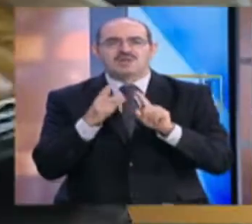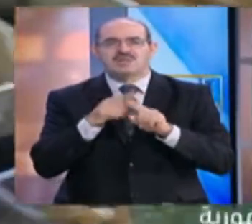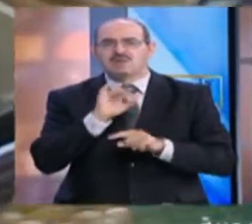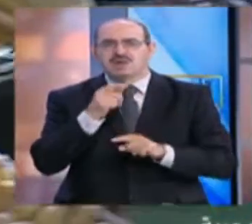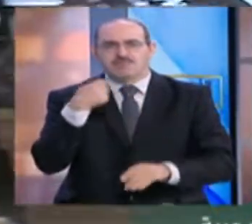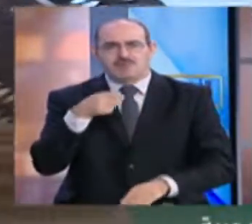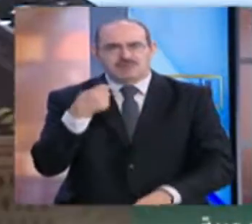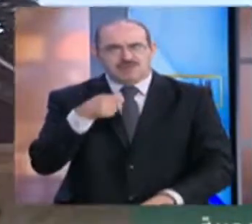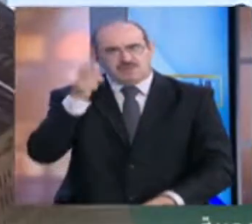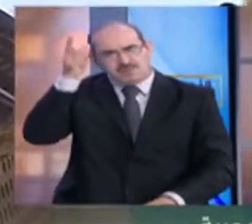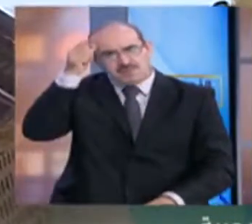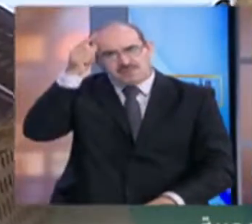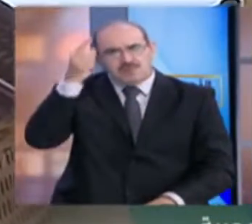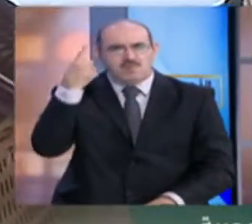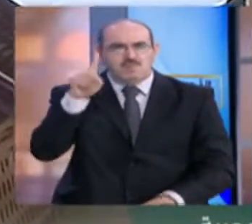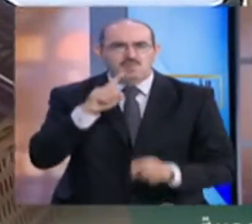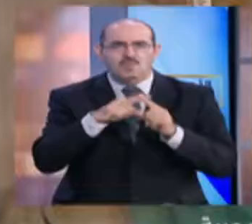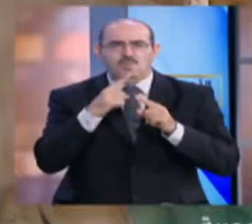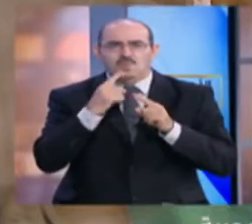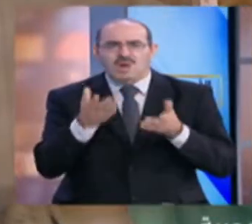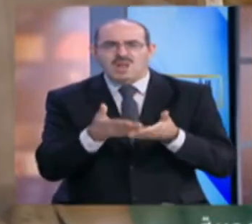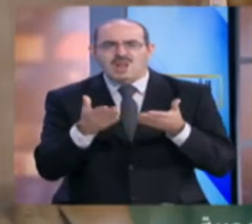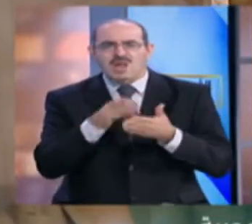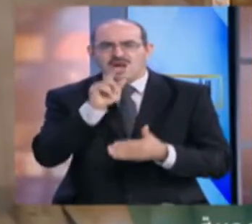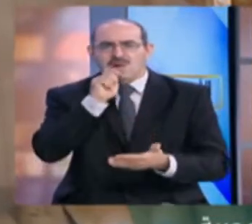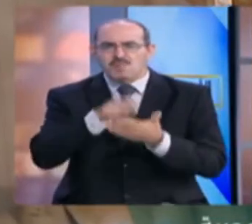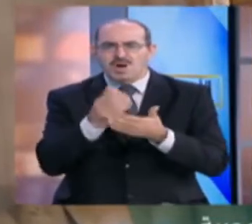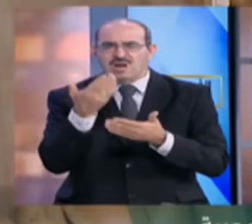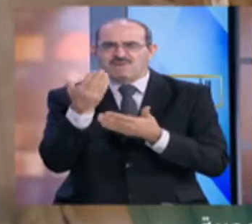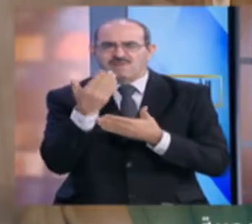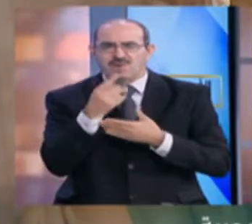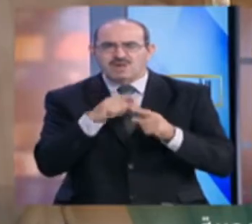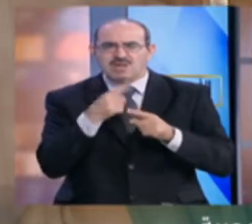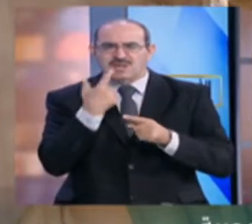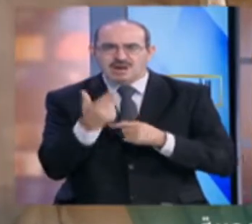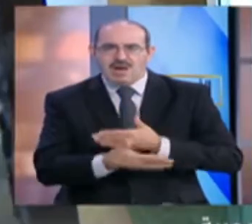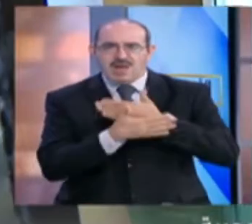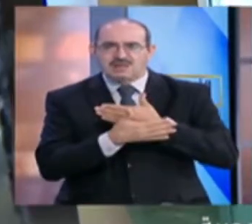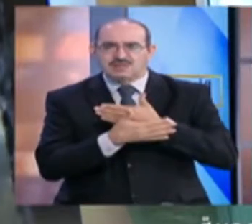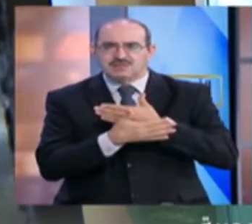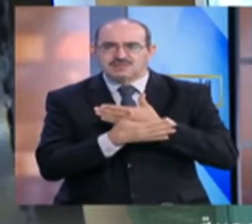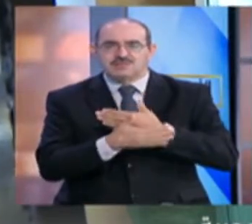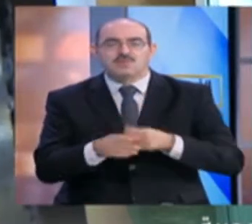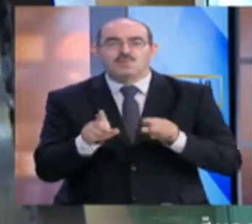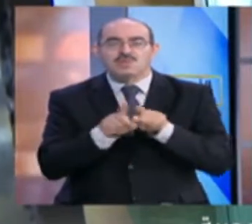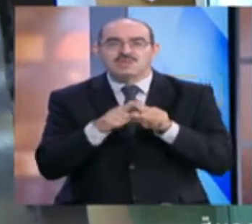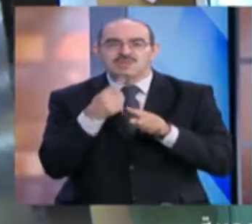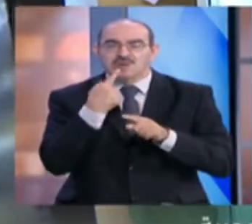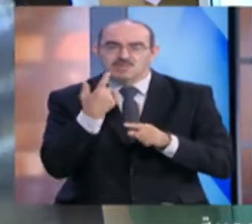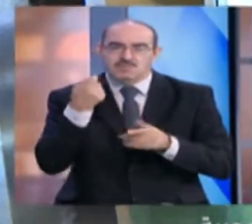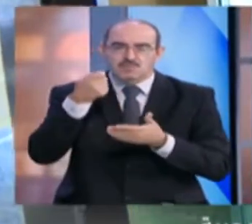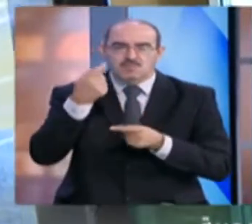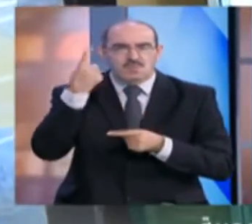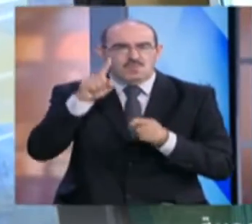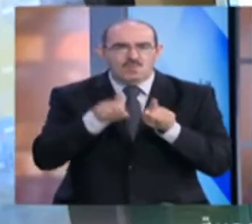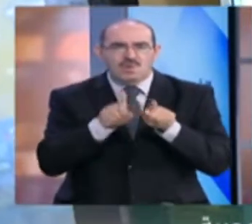رئيس الجمهورية والمتعلقة بتخفيف الضرائب وزيادة الدعم الموجه للخبازين ساهمت وبشكل